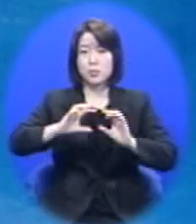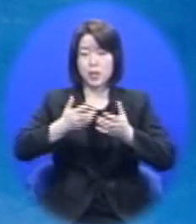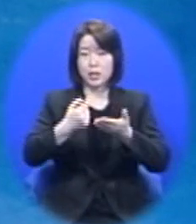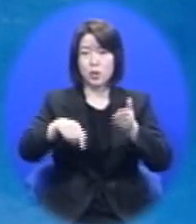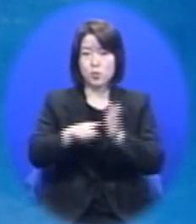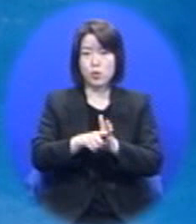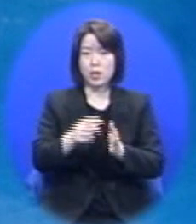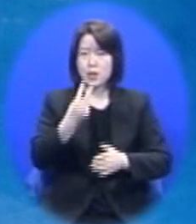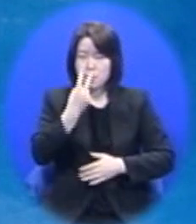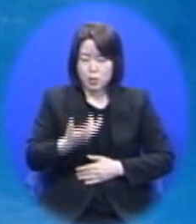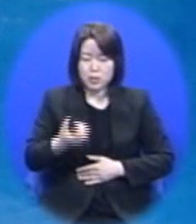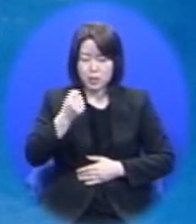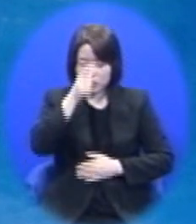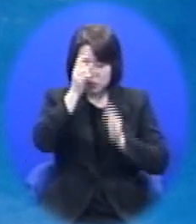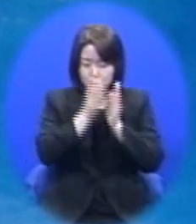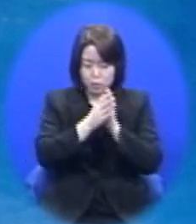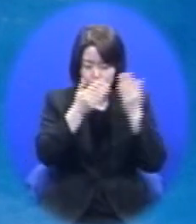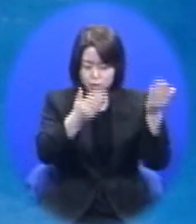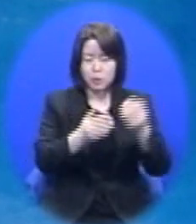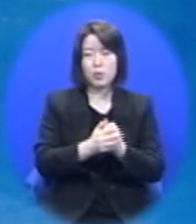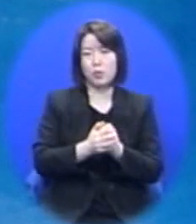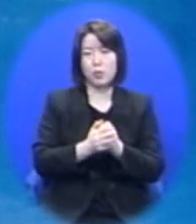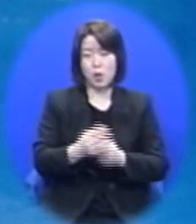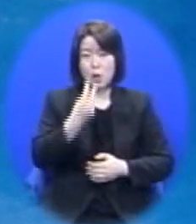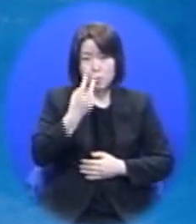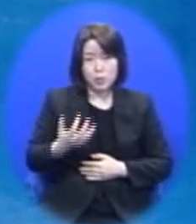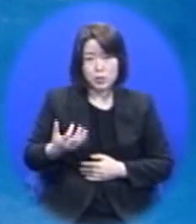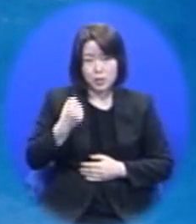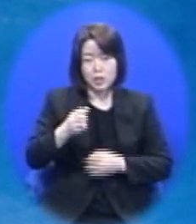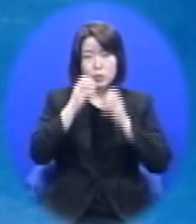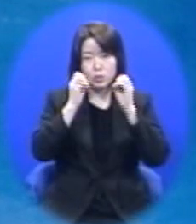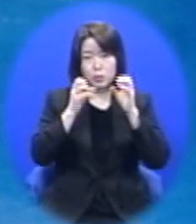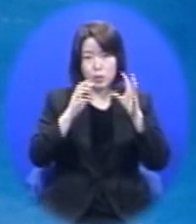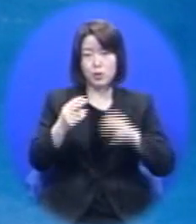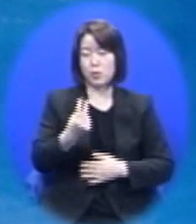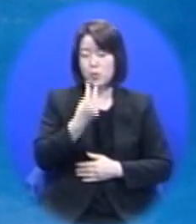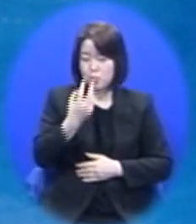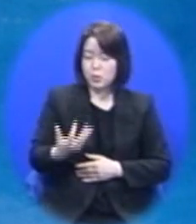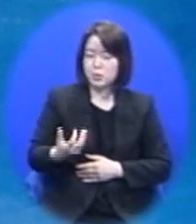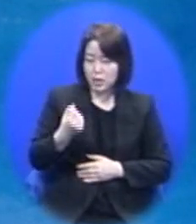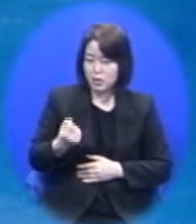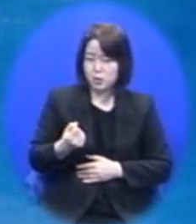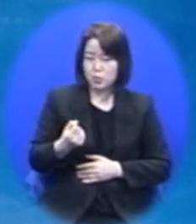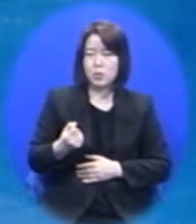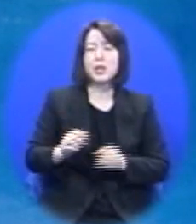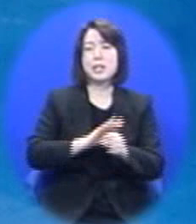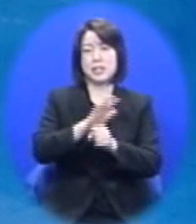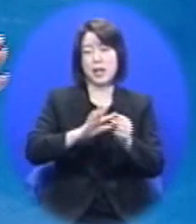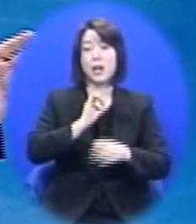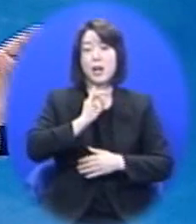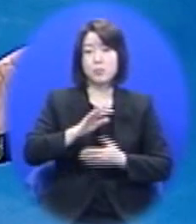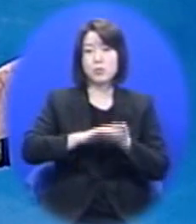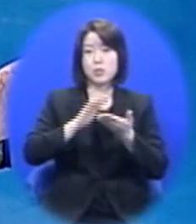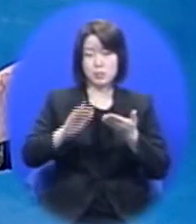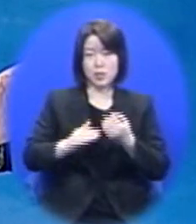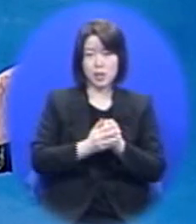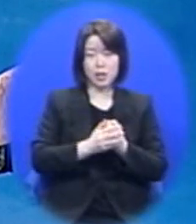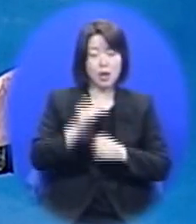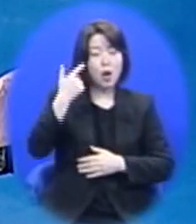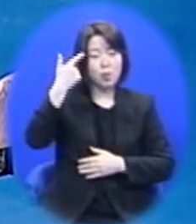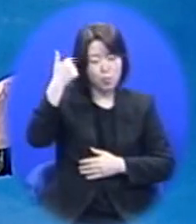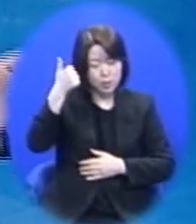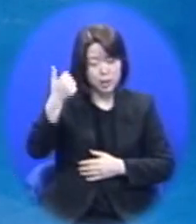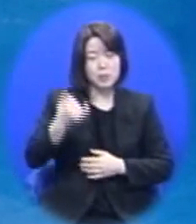기도하고 목숨 걸고 전도하고 목숨 걸고 사랑할 뿐입니다. 목사님이나 사모님이나 그런 마음으로